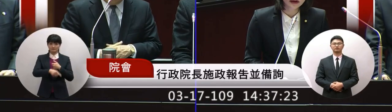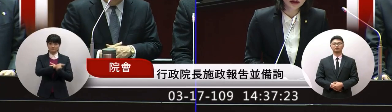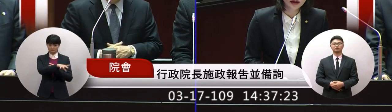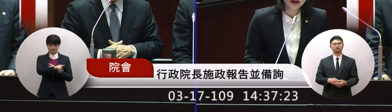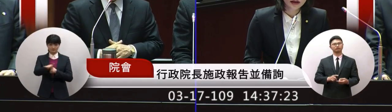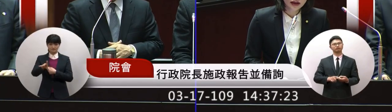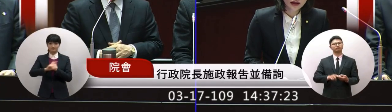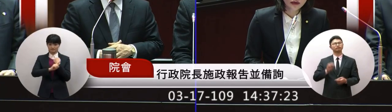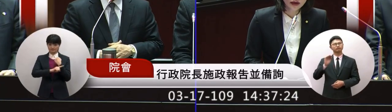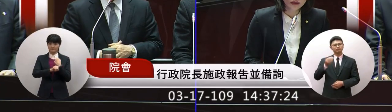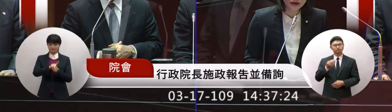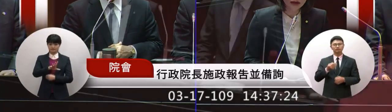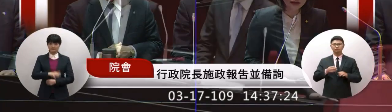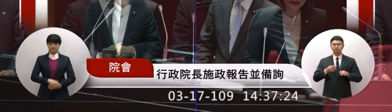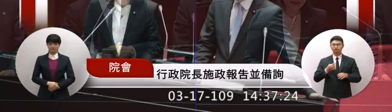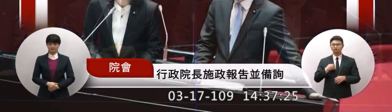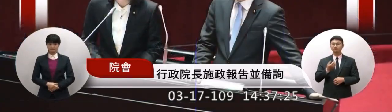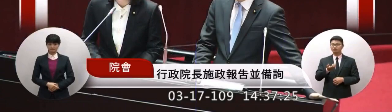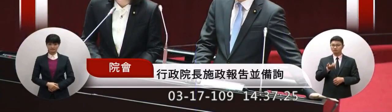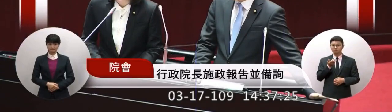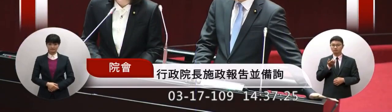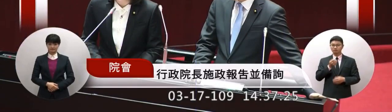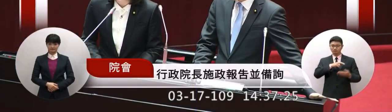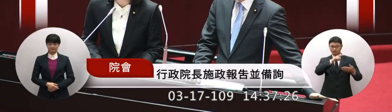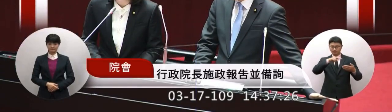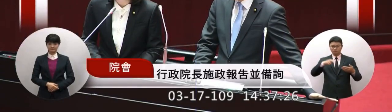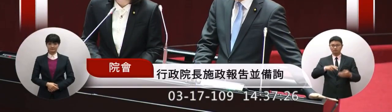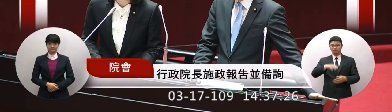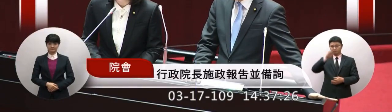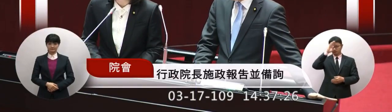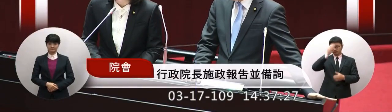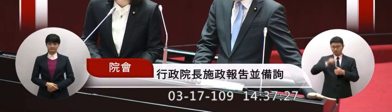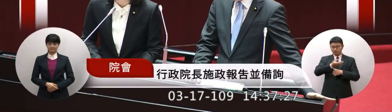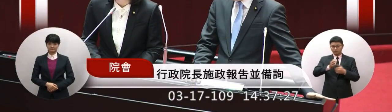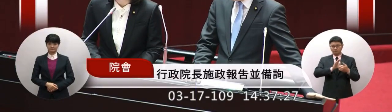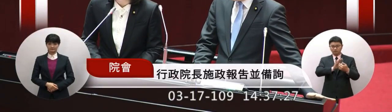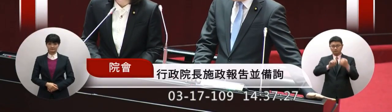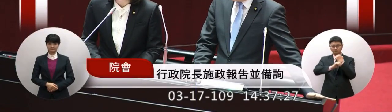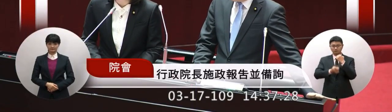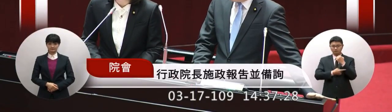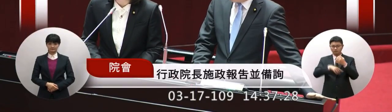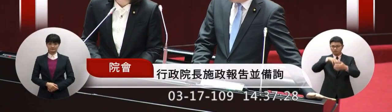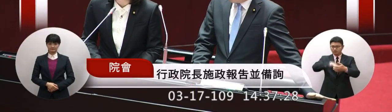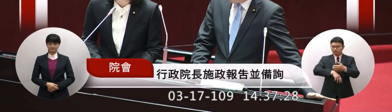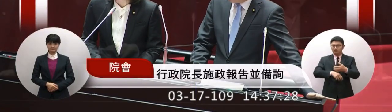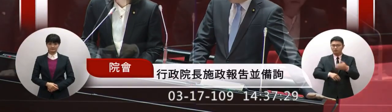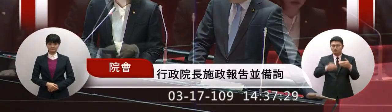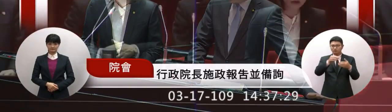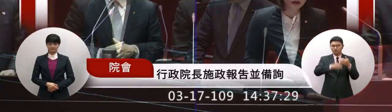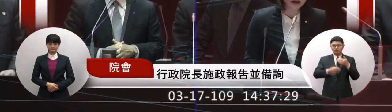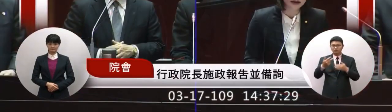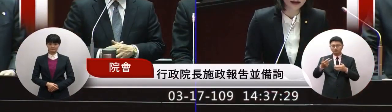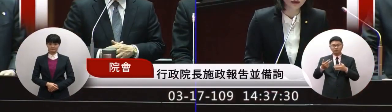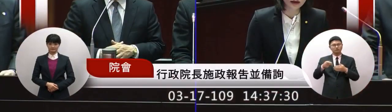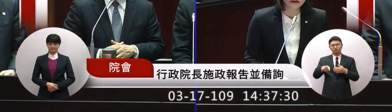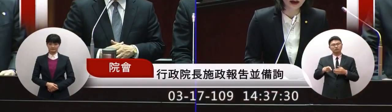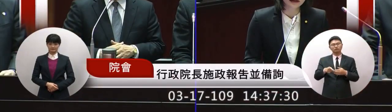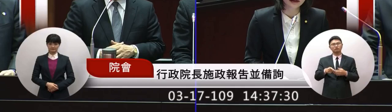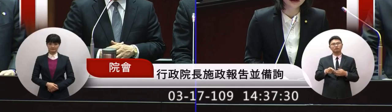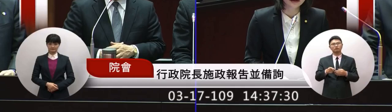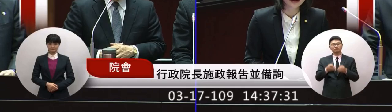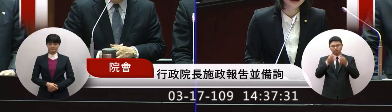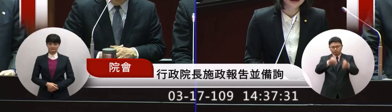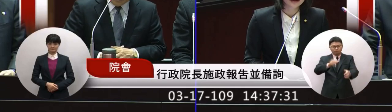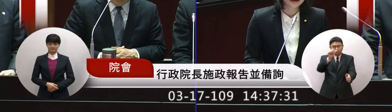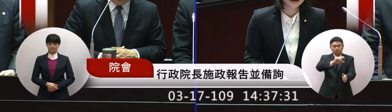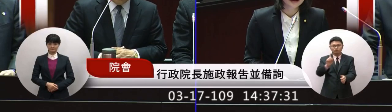对，可是因为我刚才看了传染病防治法并没有规定第七条没有规定相关的法